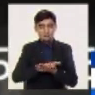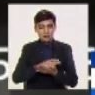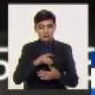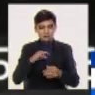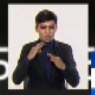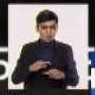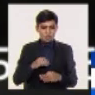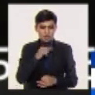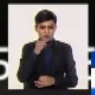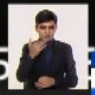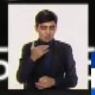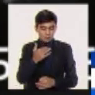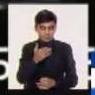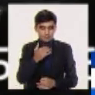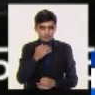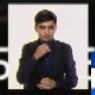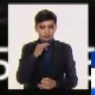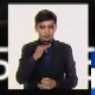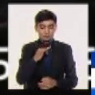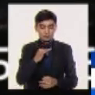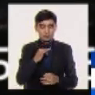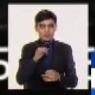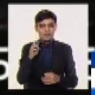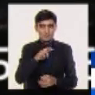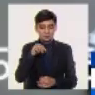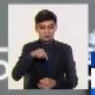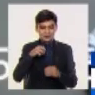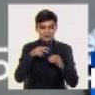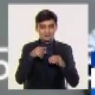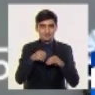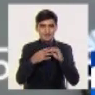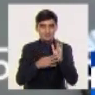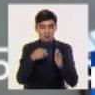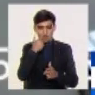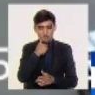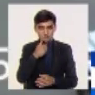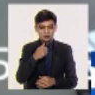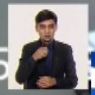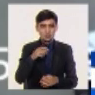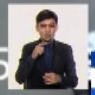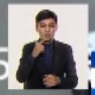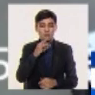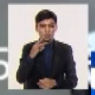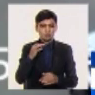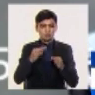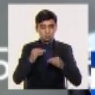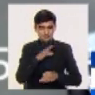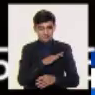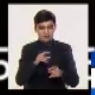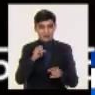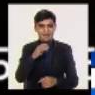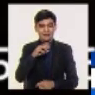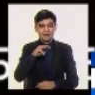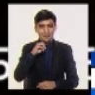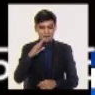Генеральной прокуратуры России. В январе 2019 года Мосгорсуд принял решение об экстрадиции Иртаева